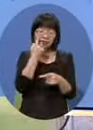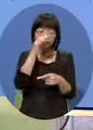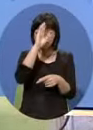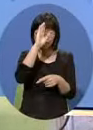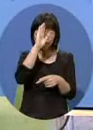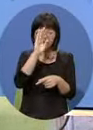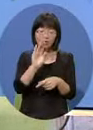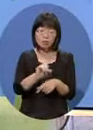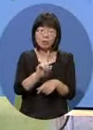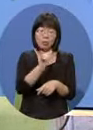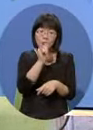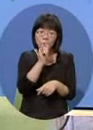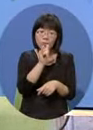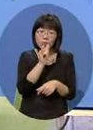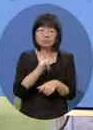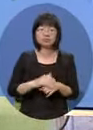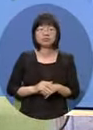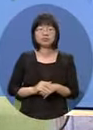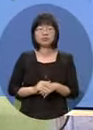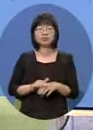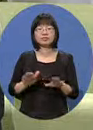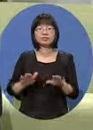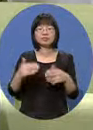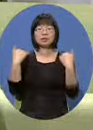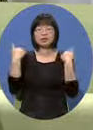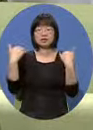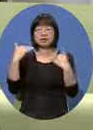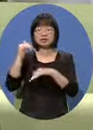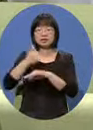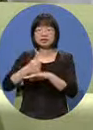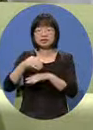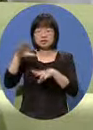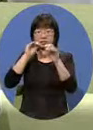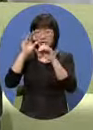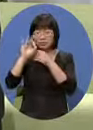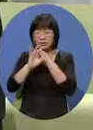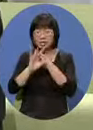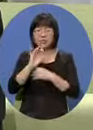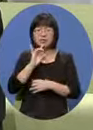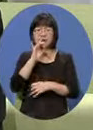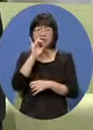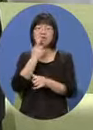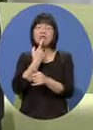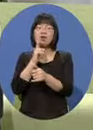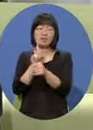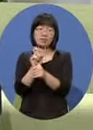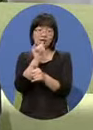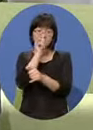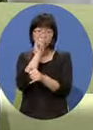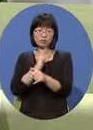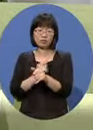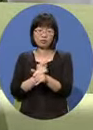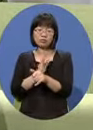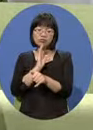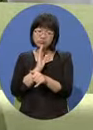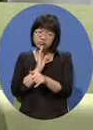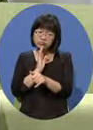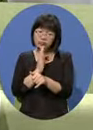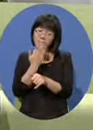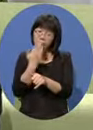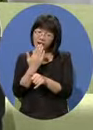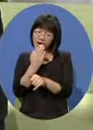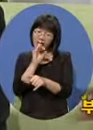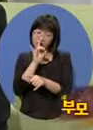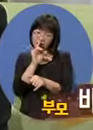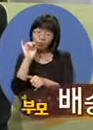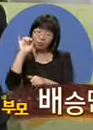되는 것들이 있습니까? 당연히 그럴 것 같아요. 네. 사실 어른들이 나중에 얘기를 들어보면 말도 안 되는 협박이거나 이제 사실성이 떨어지는데도